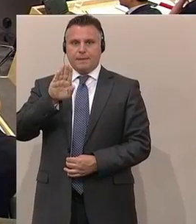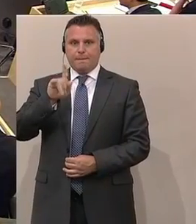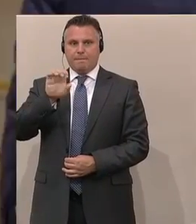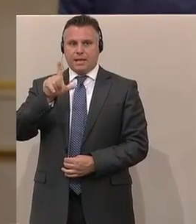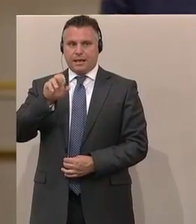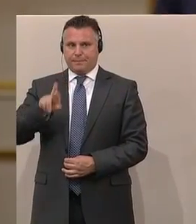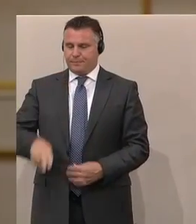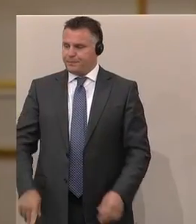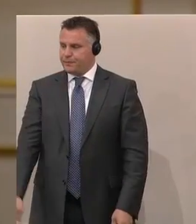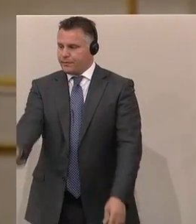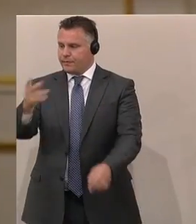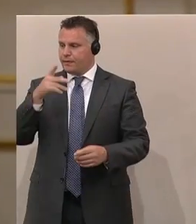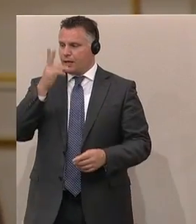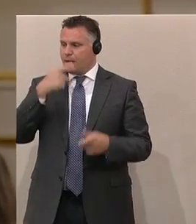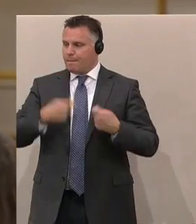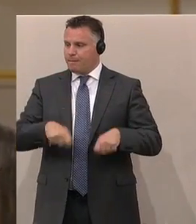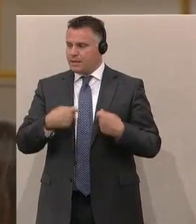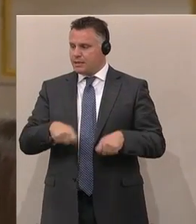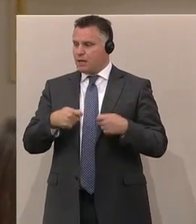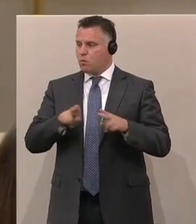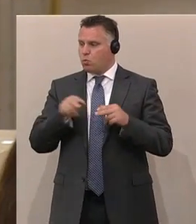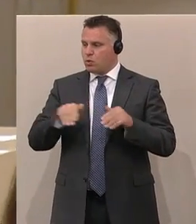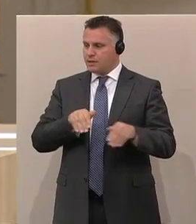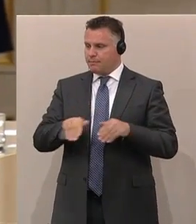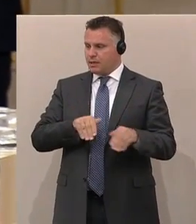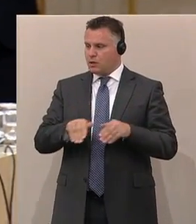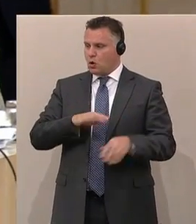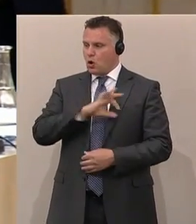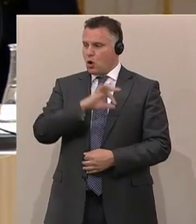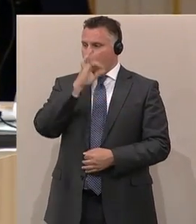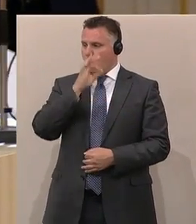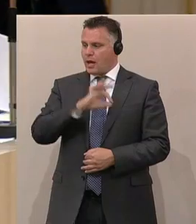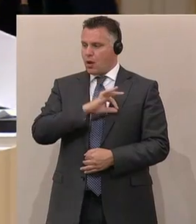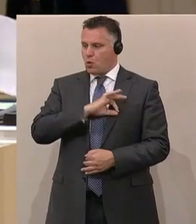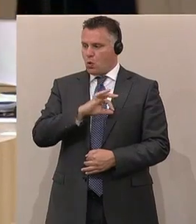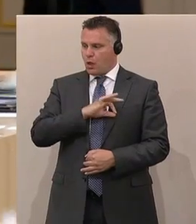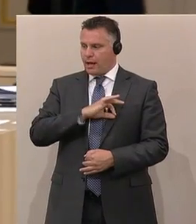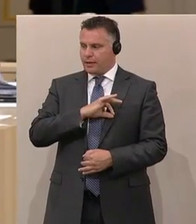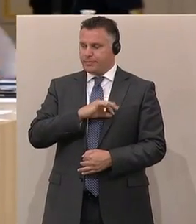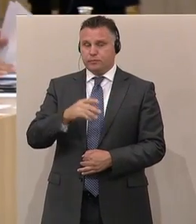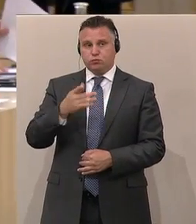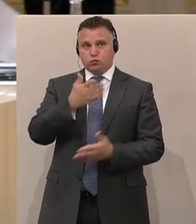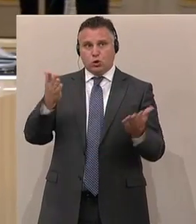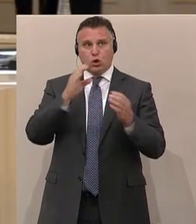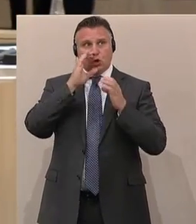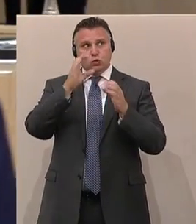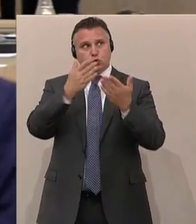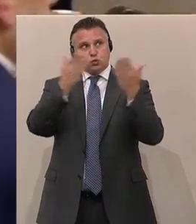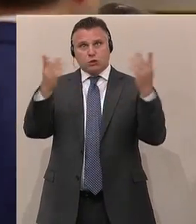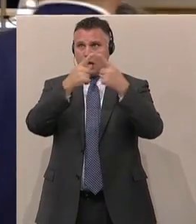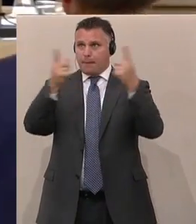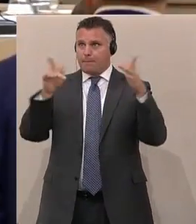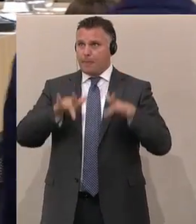Geschätzter Herr Präsident, Herr Bundesminister, liebe Kolleginnen und Kollegen, verehrte Zuseherinnen auf der